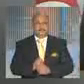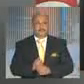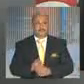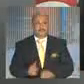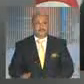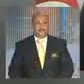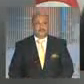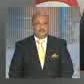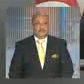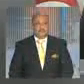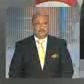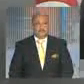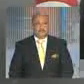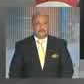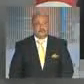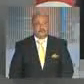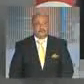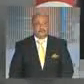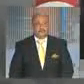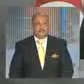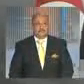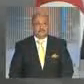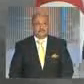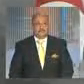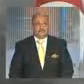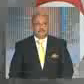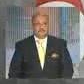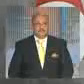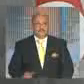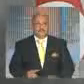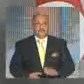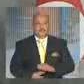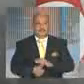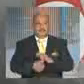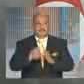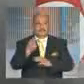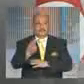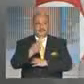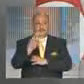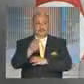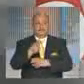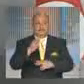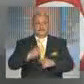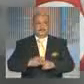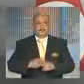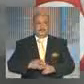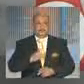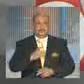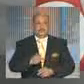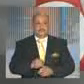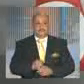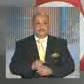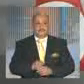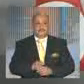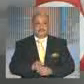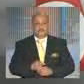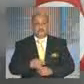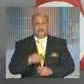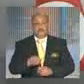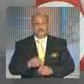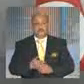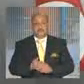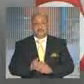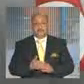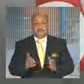الحال، والتاريخ متاع حل الجمعية هذا أنا نقول لكم عليه بالضبط. الطلب متاعنا في 25 مارس 2013، اللي هو الملف جانا